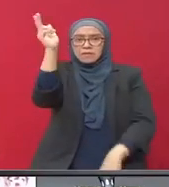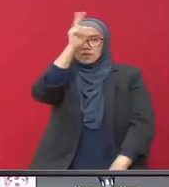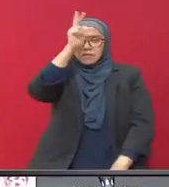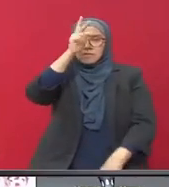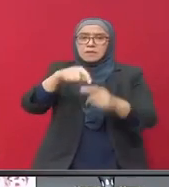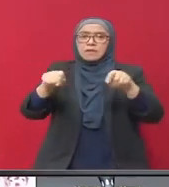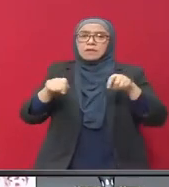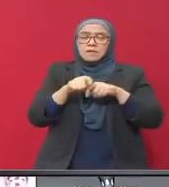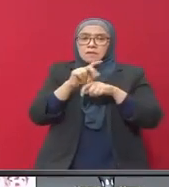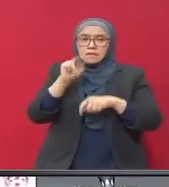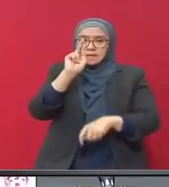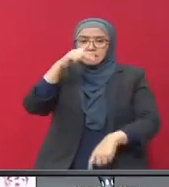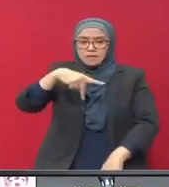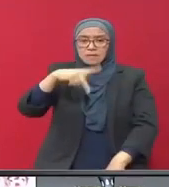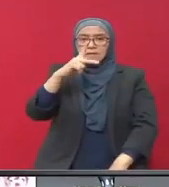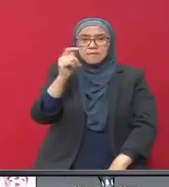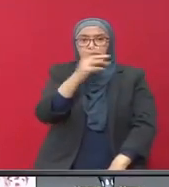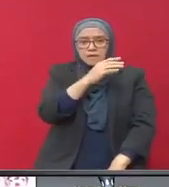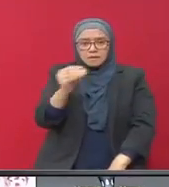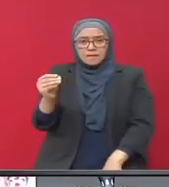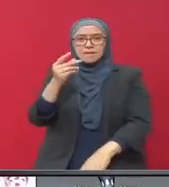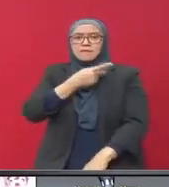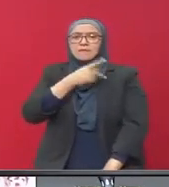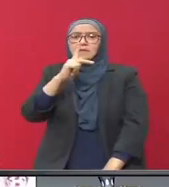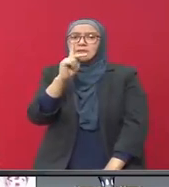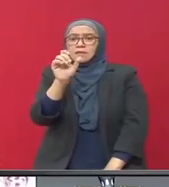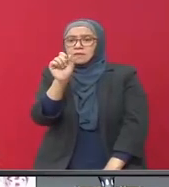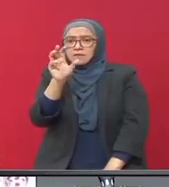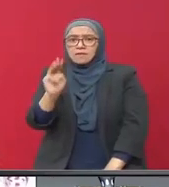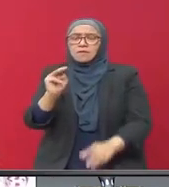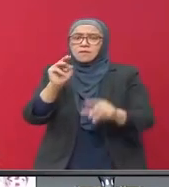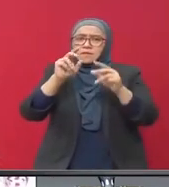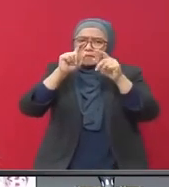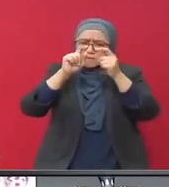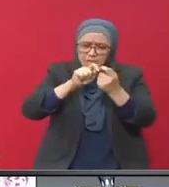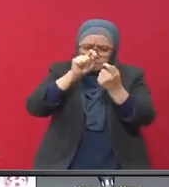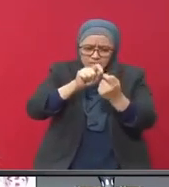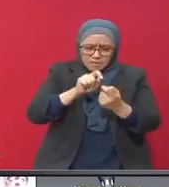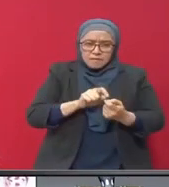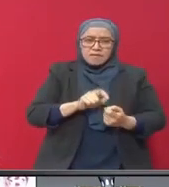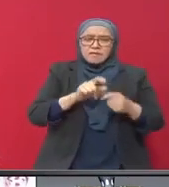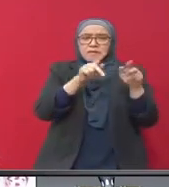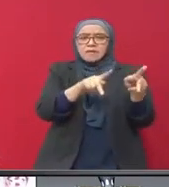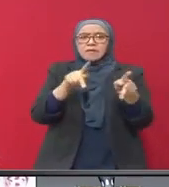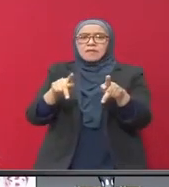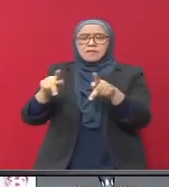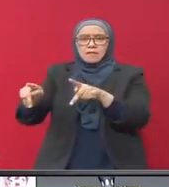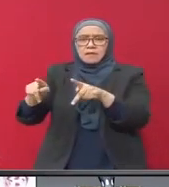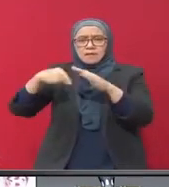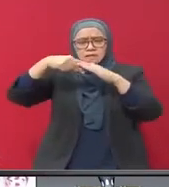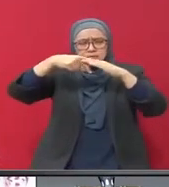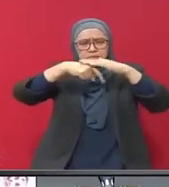kepiti dan kementerian sumber manusia meneliti merangkum plan perumahan penginapan dan kemudahan yang